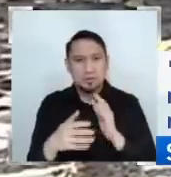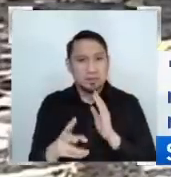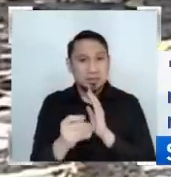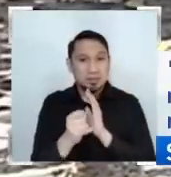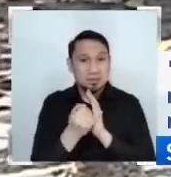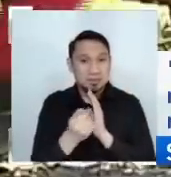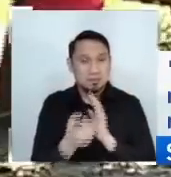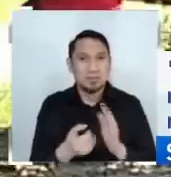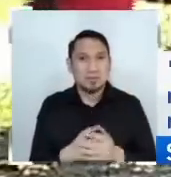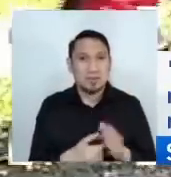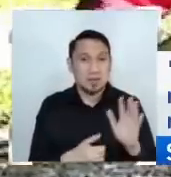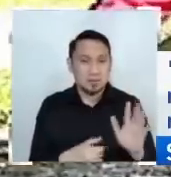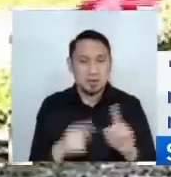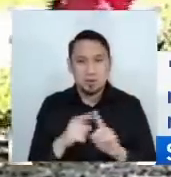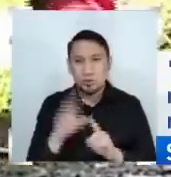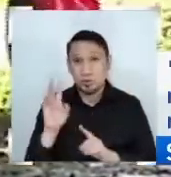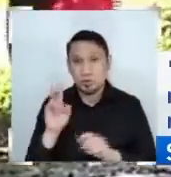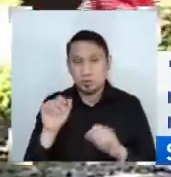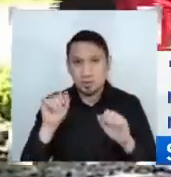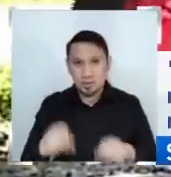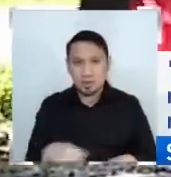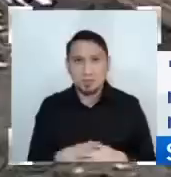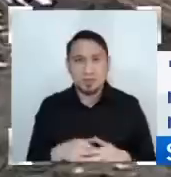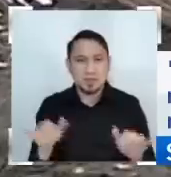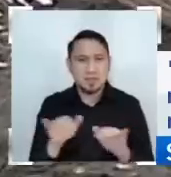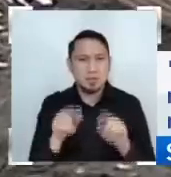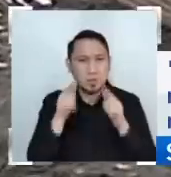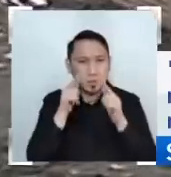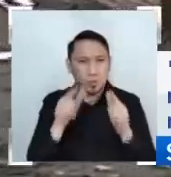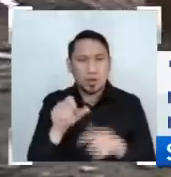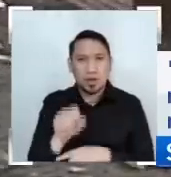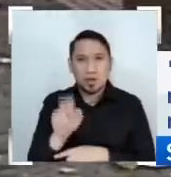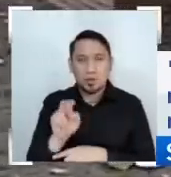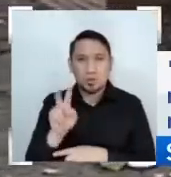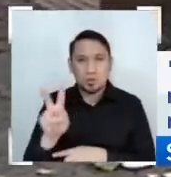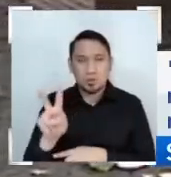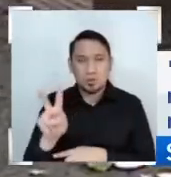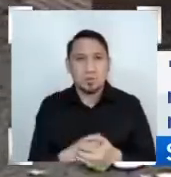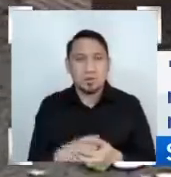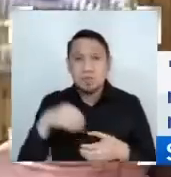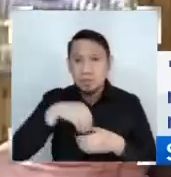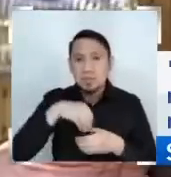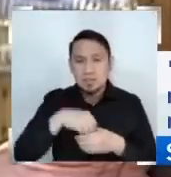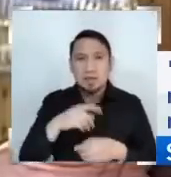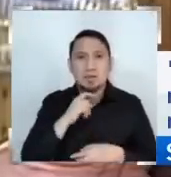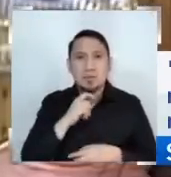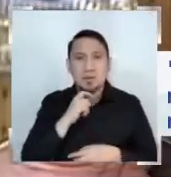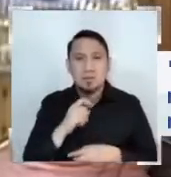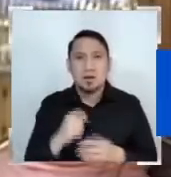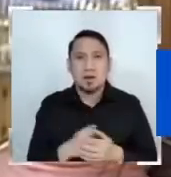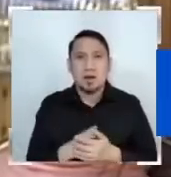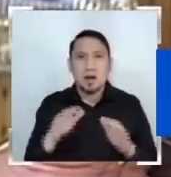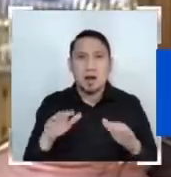5-7 pasahero ang kayang isakay nito. Parang SUV talaga. Ang chassis niya sa loob, bakal para matibay. Inisip niya kung paano mailagay